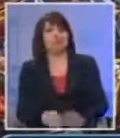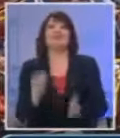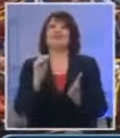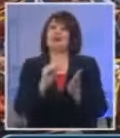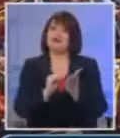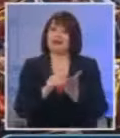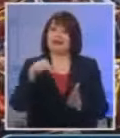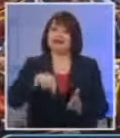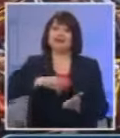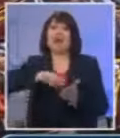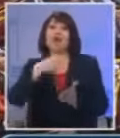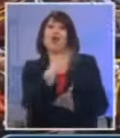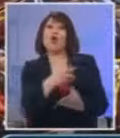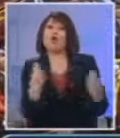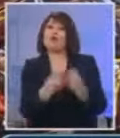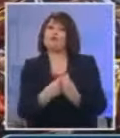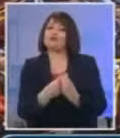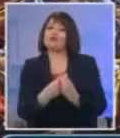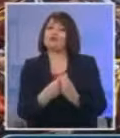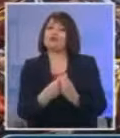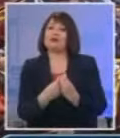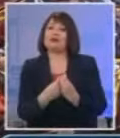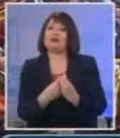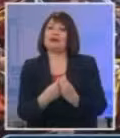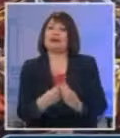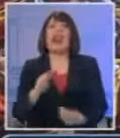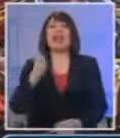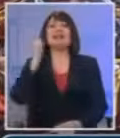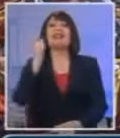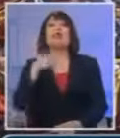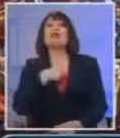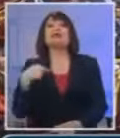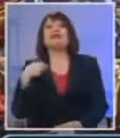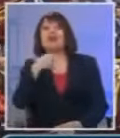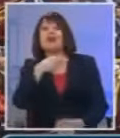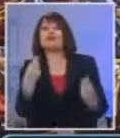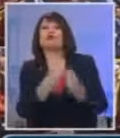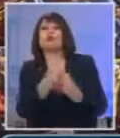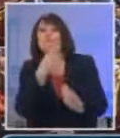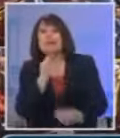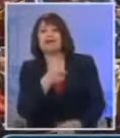Ξαναγυρίσατε απόψε στο ρόλο που σας πάει, στον αρχηγό της αξιωματικής αντιπολίτευσης.